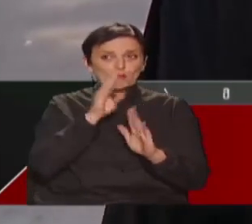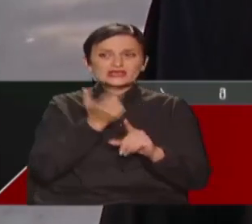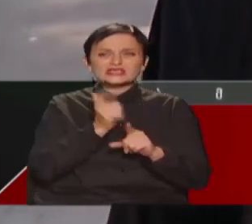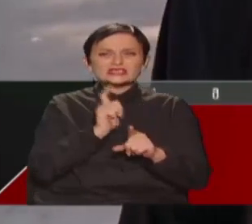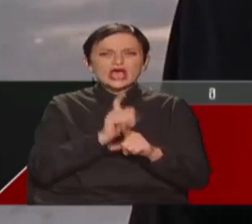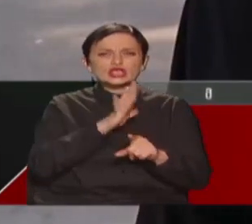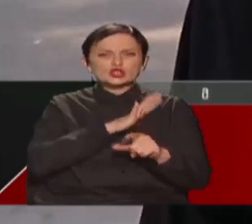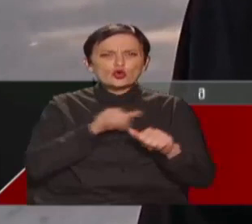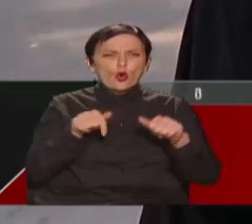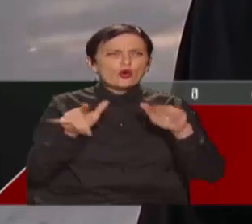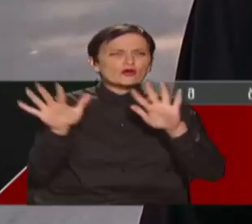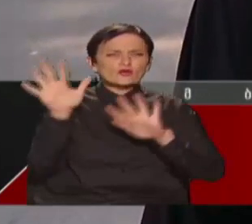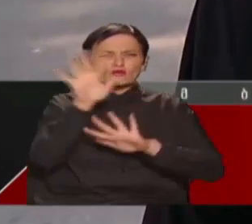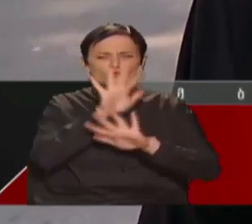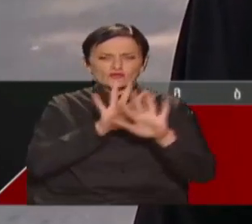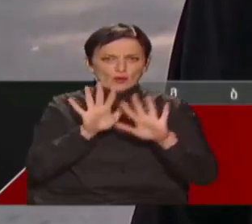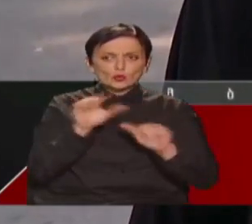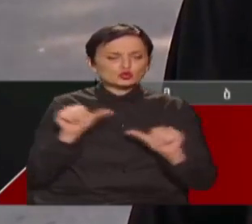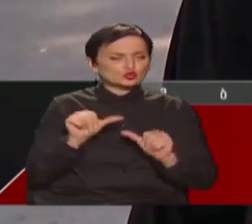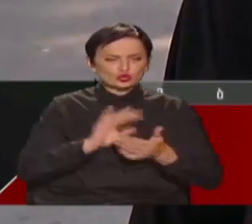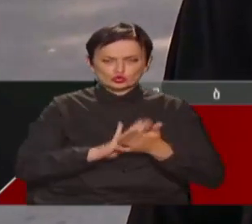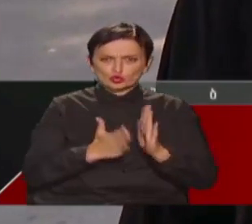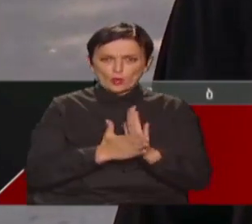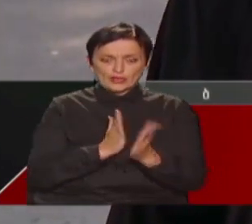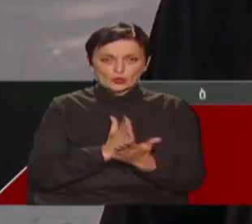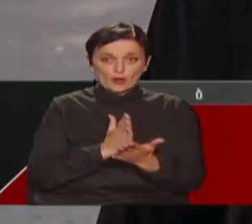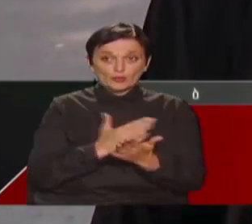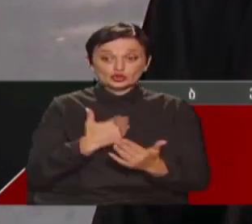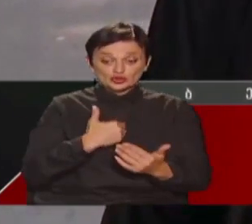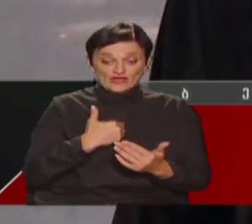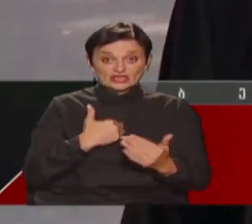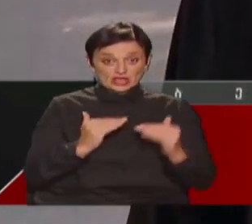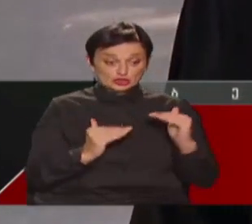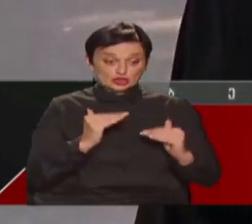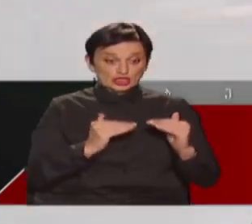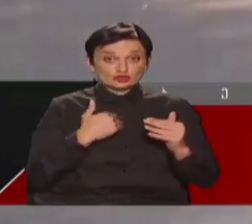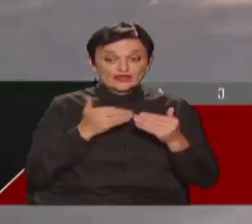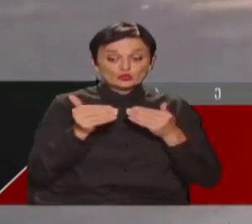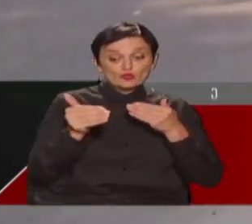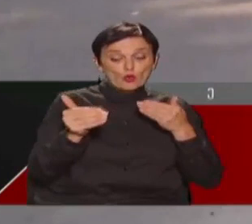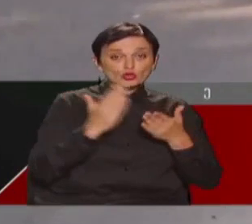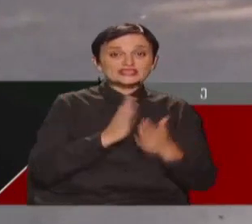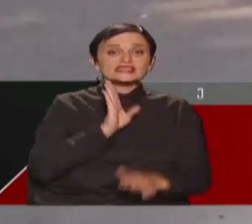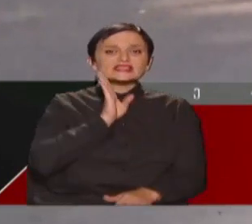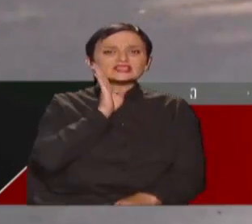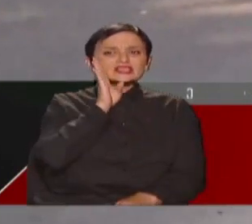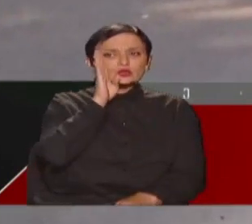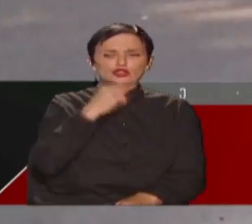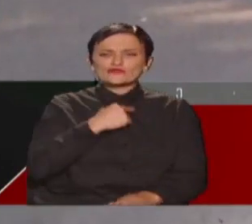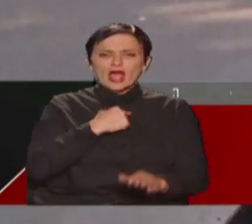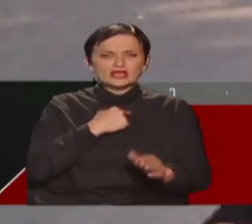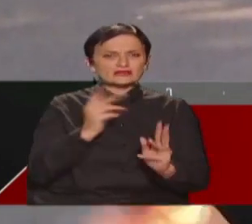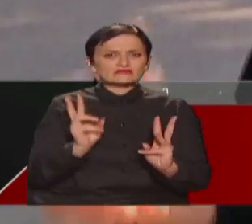zalian dakvamlianeba ari da zalian tsudi mdgomareoba ari da chventan akhla shedarebit moshorebit avar dilaobit arari chventan